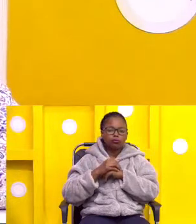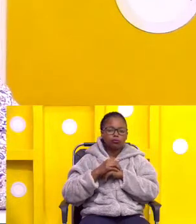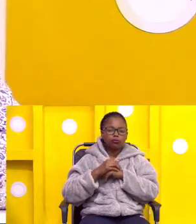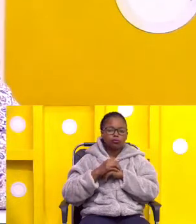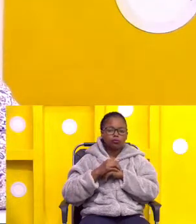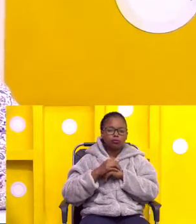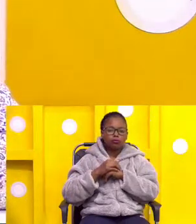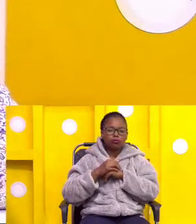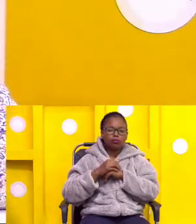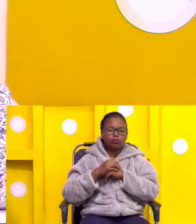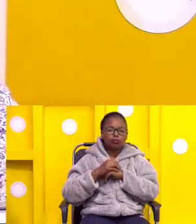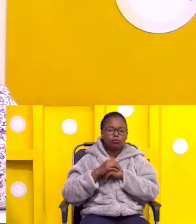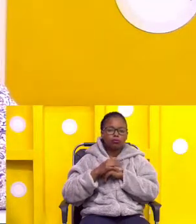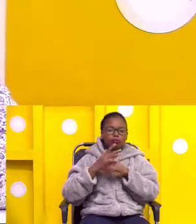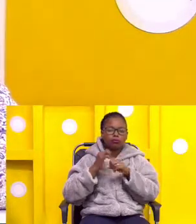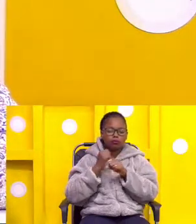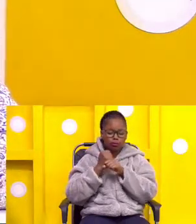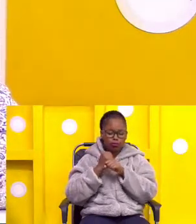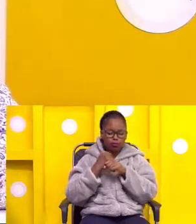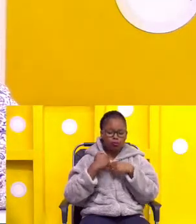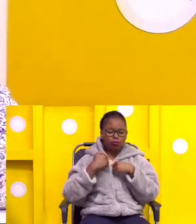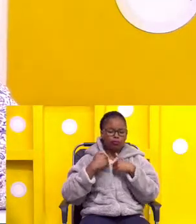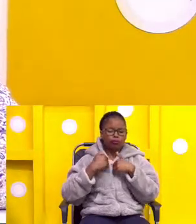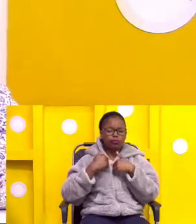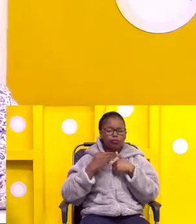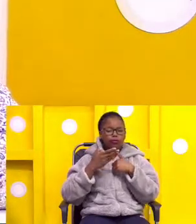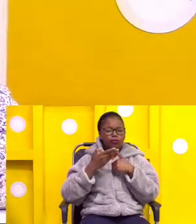Ena mudu ikuniwe ila dali.